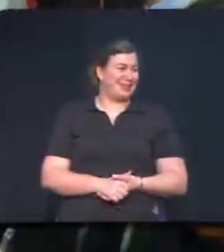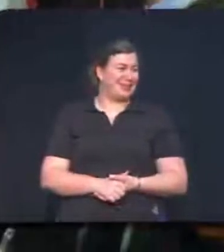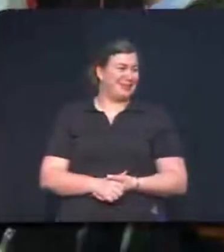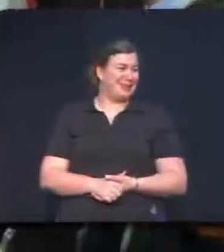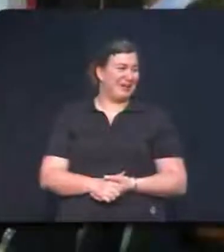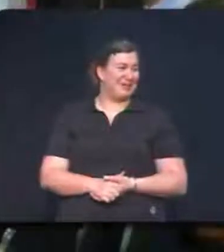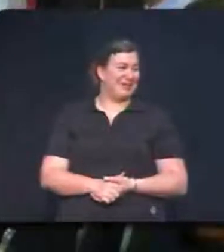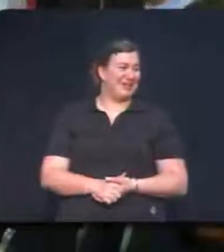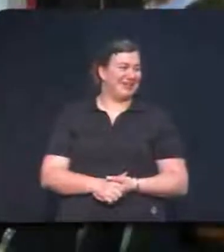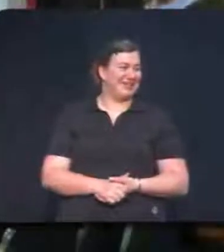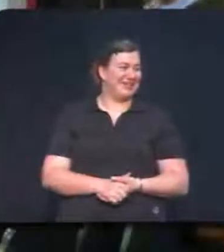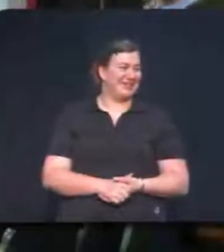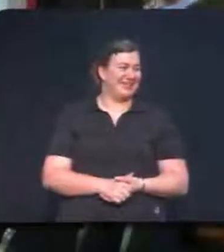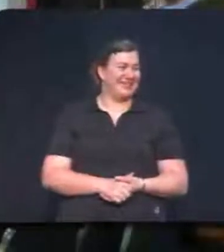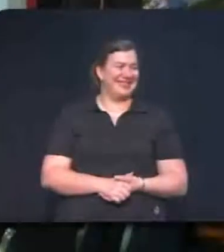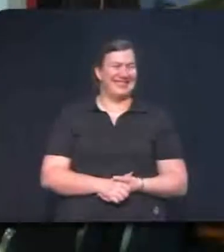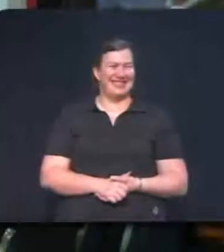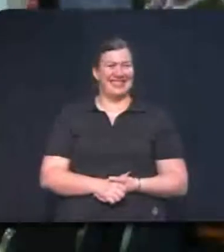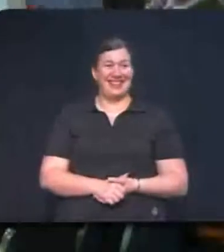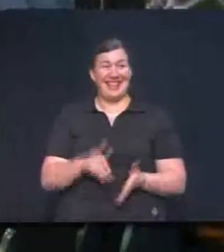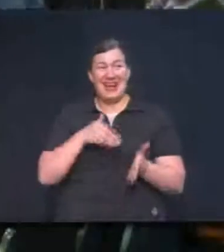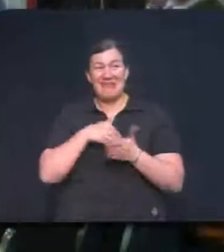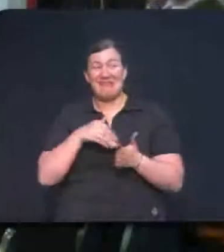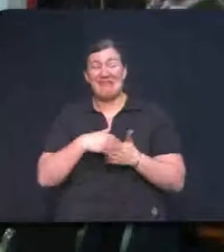haben wir weitere Fragen